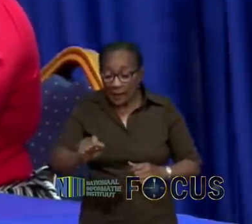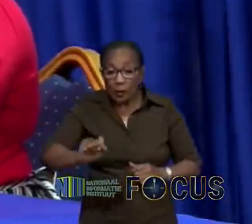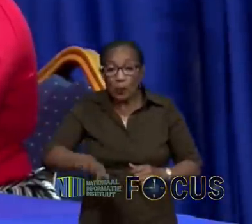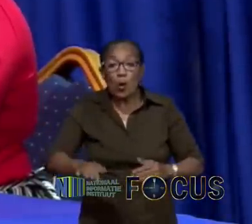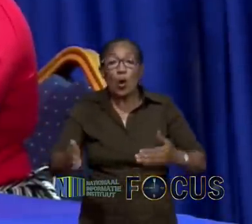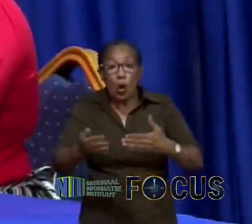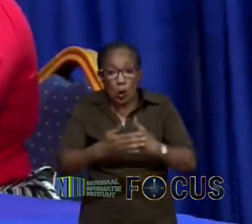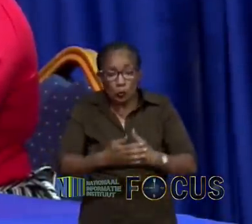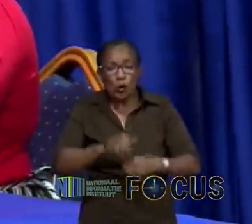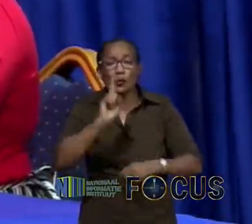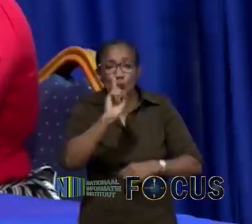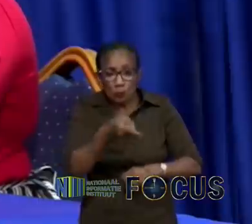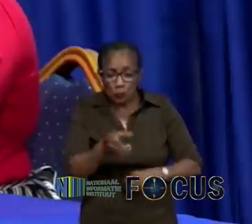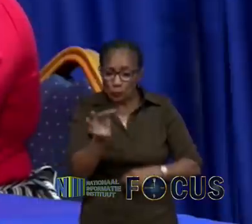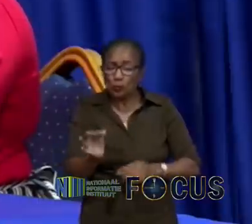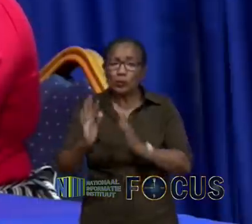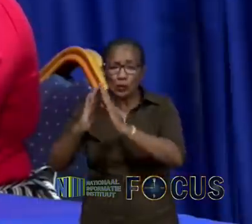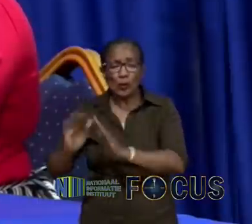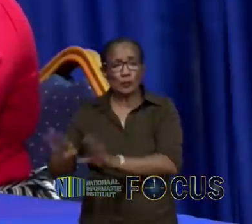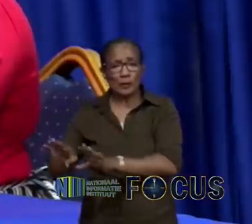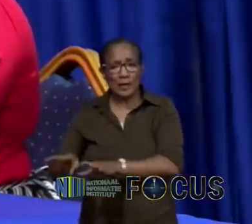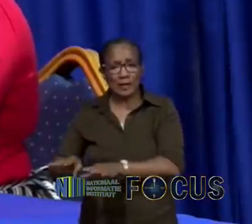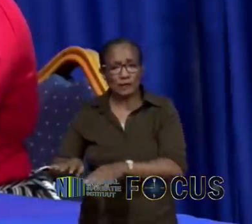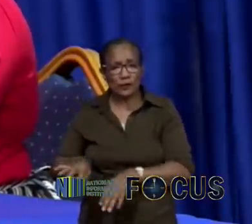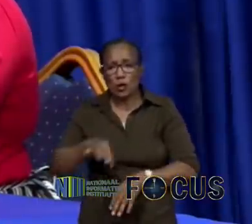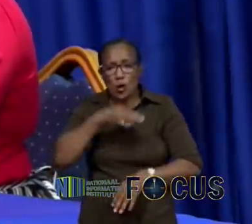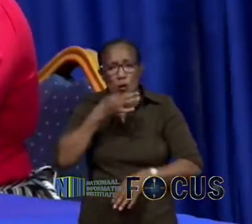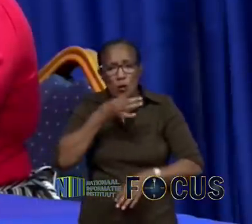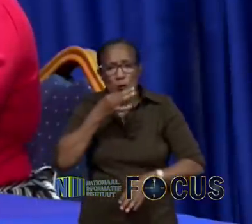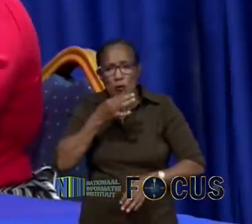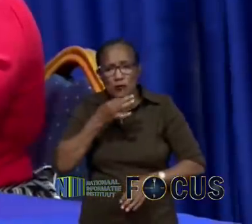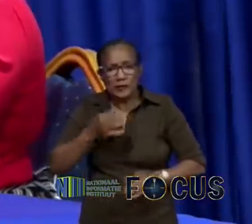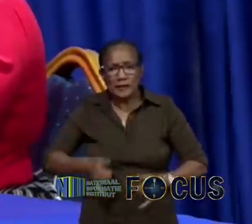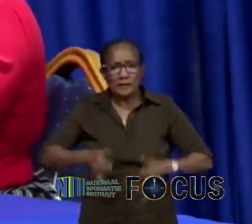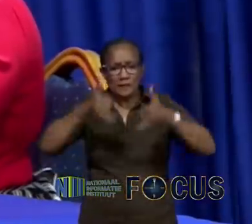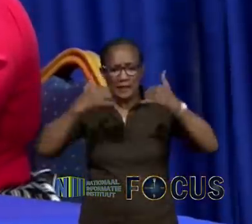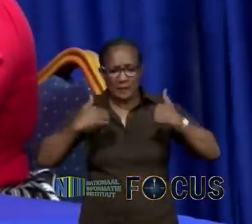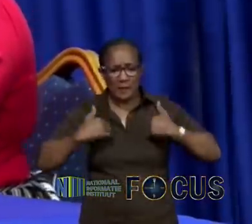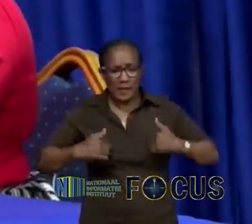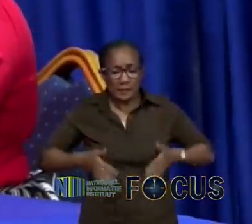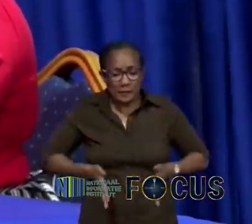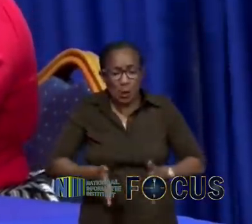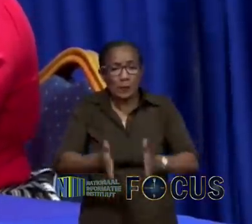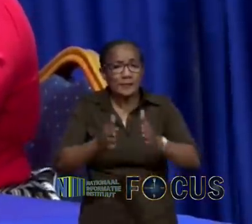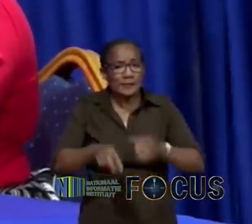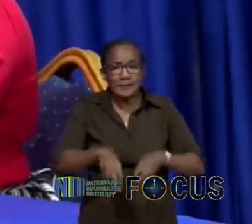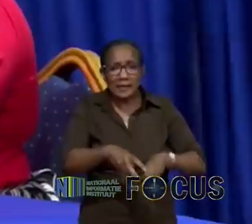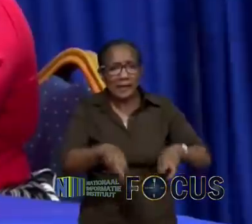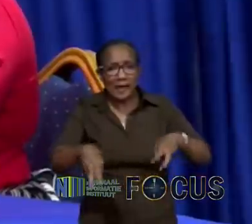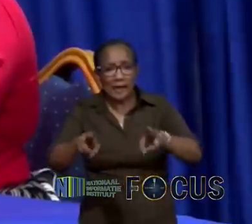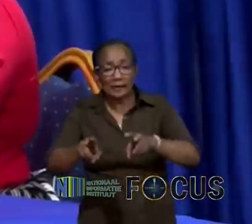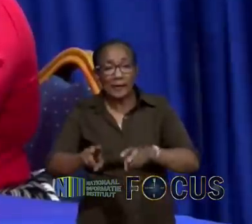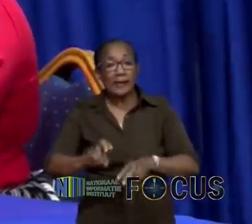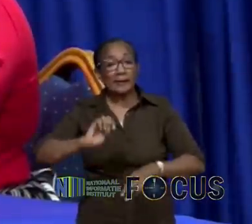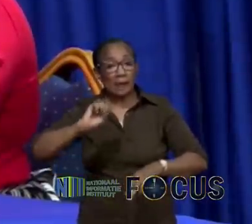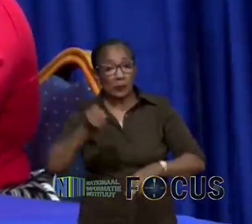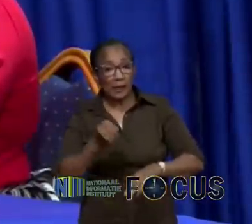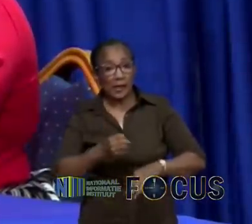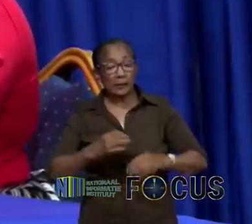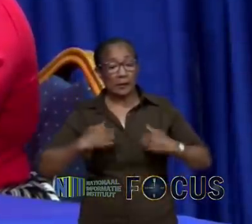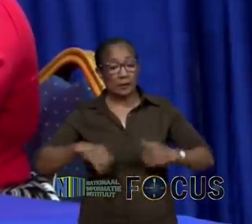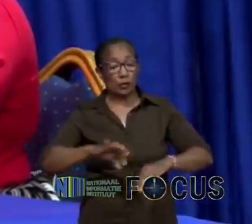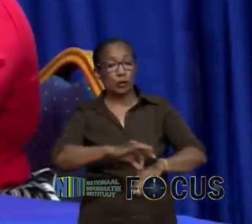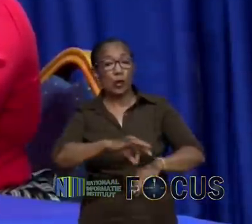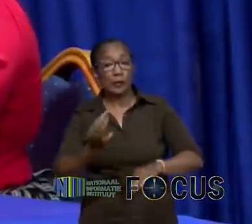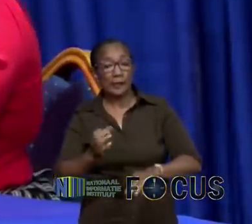af, maakt je tang na ozo, maakt je af te wachten voor bewegen na straat, zo gezond toe kaf afversie kan roko, falak